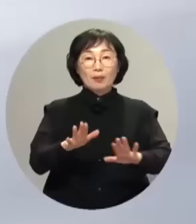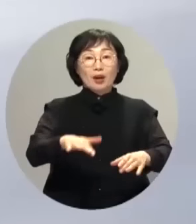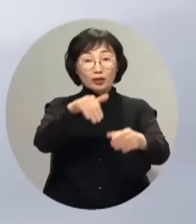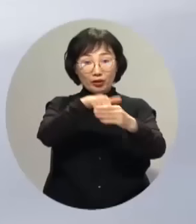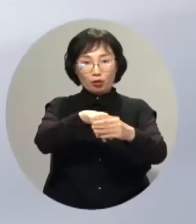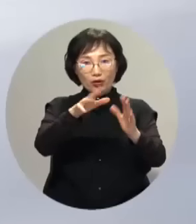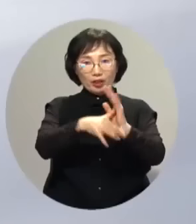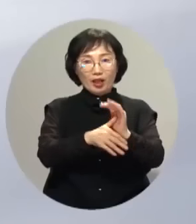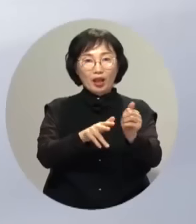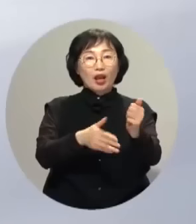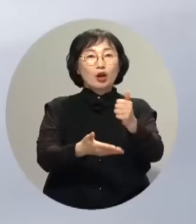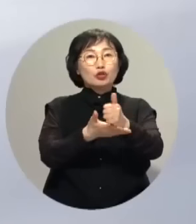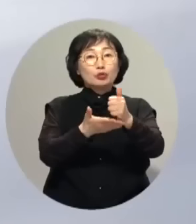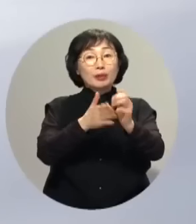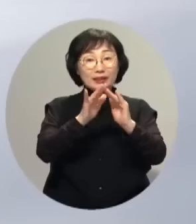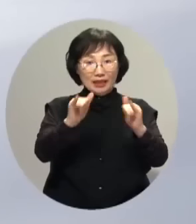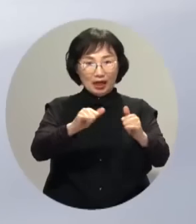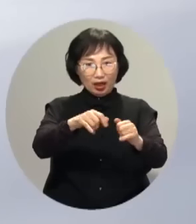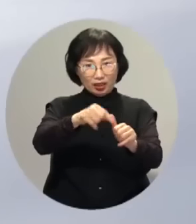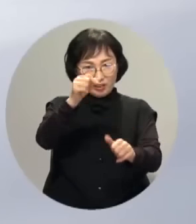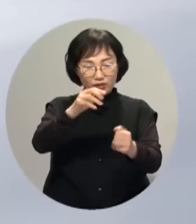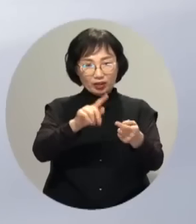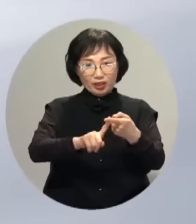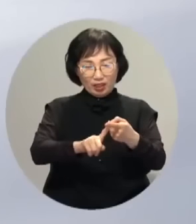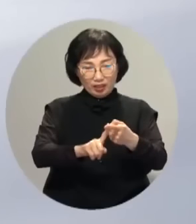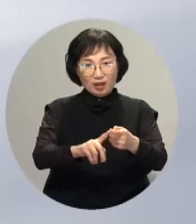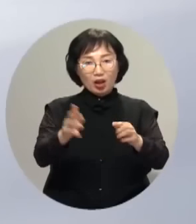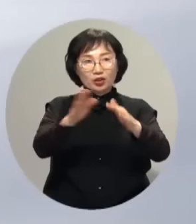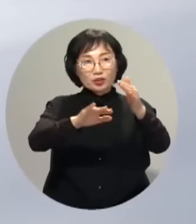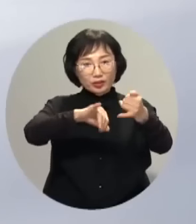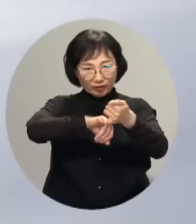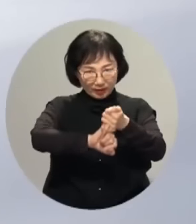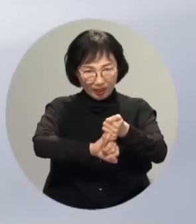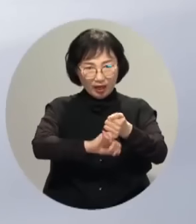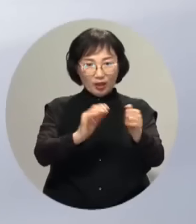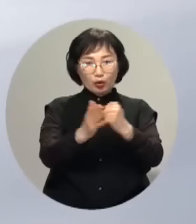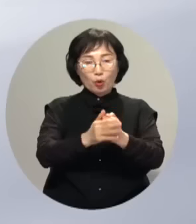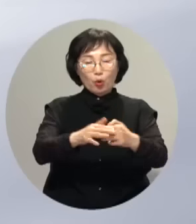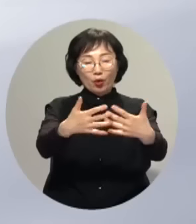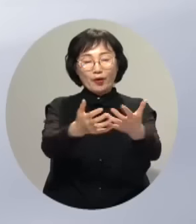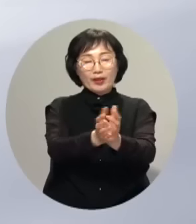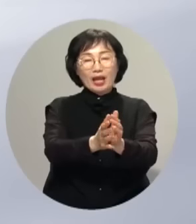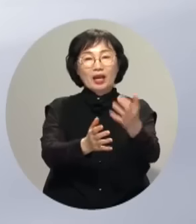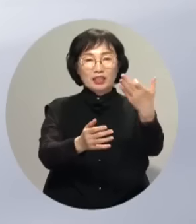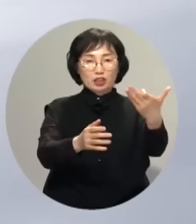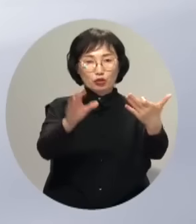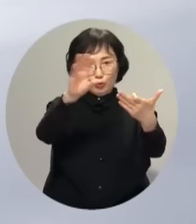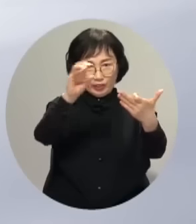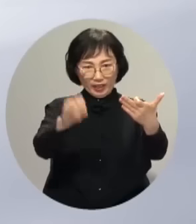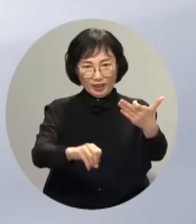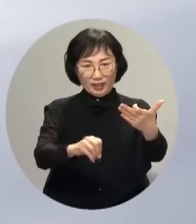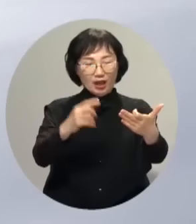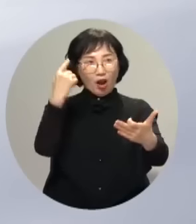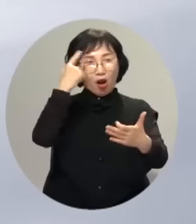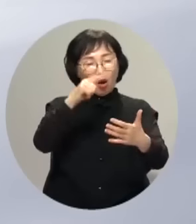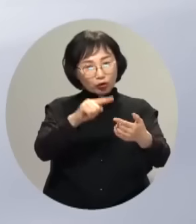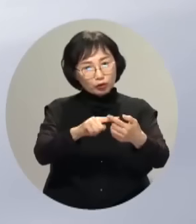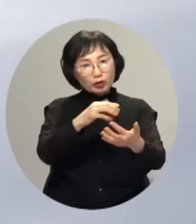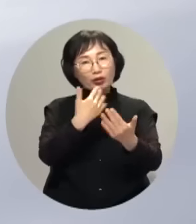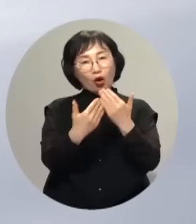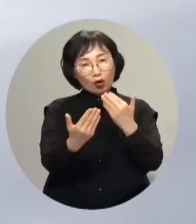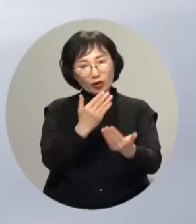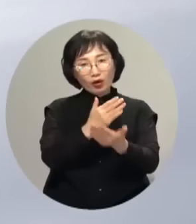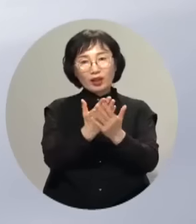후보 선택 기준은 정책과 공약이 58% 소속정당 19%